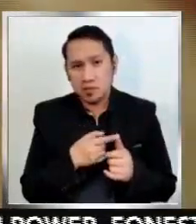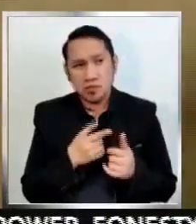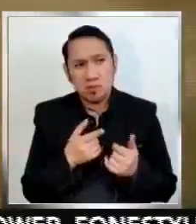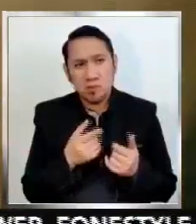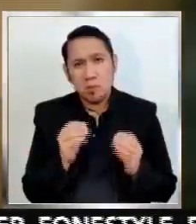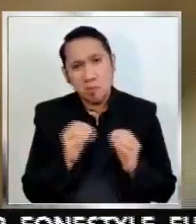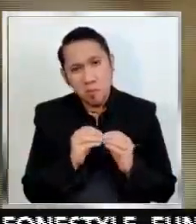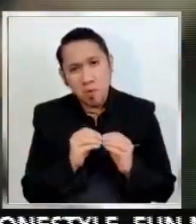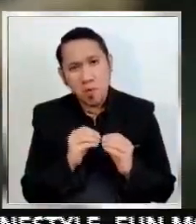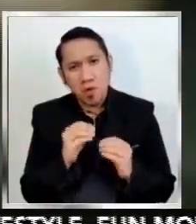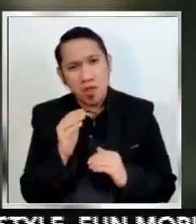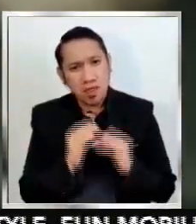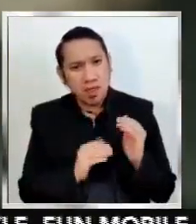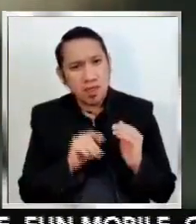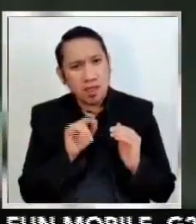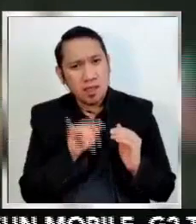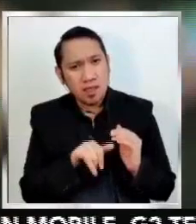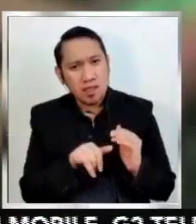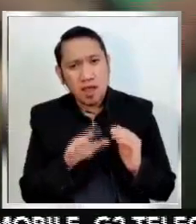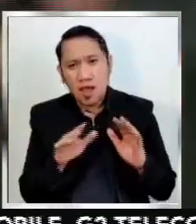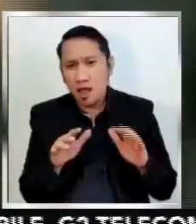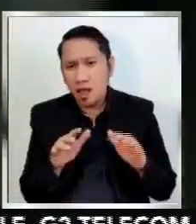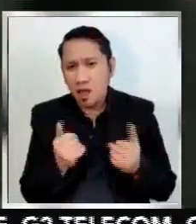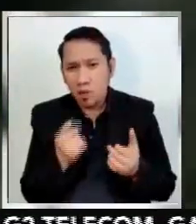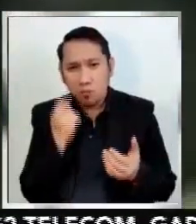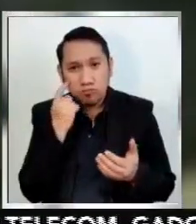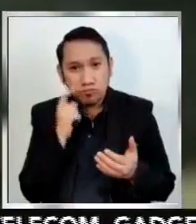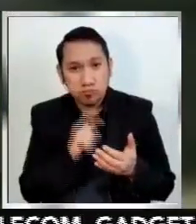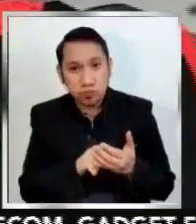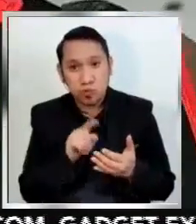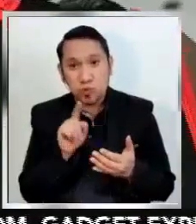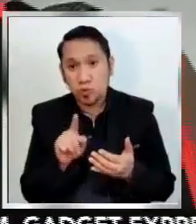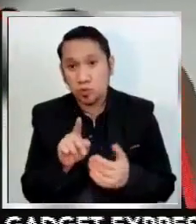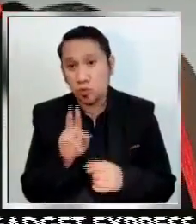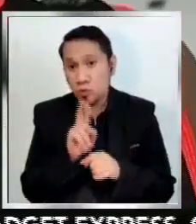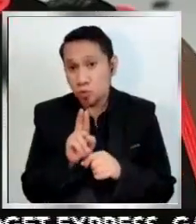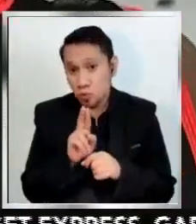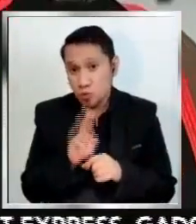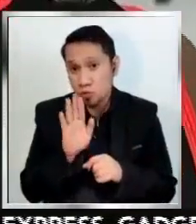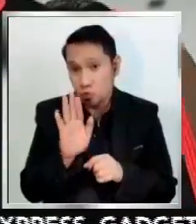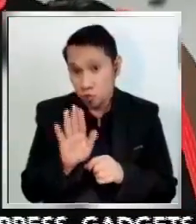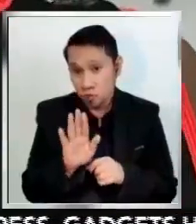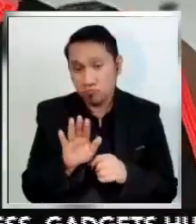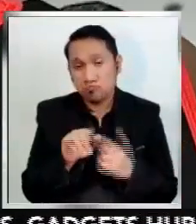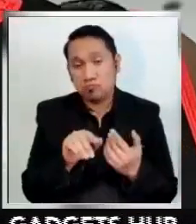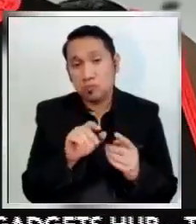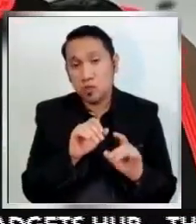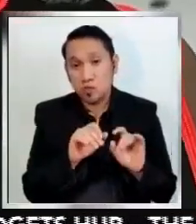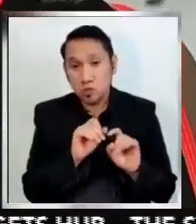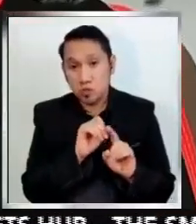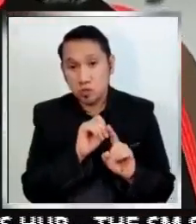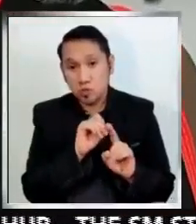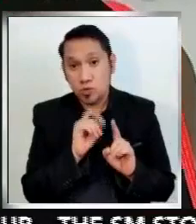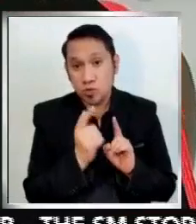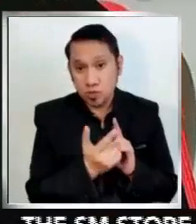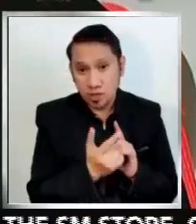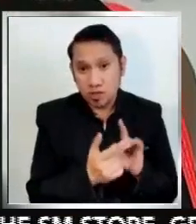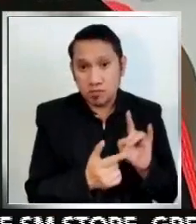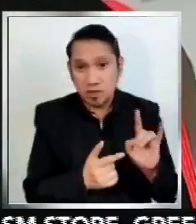paano mo naman ngayon madedetermine na yung actual na gagamit ng account na yon ay yung same person